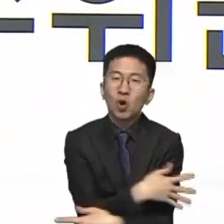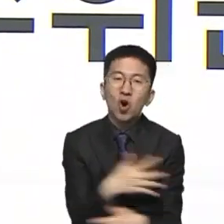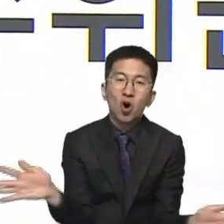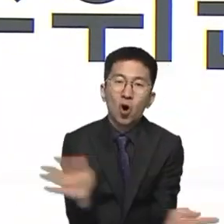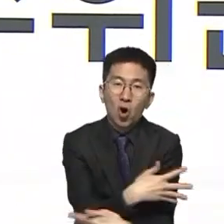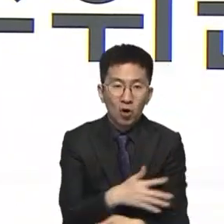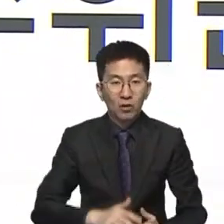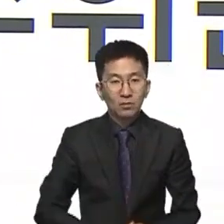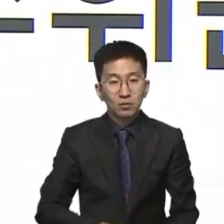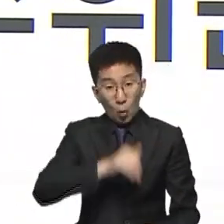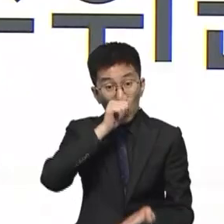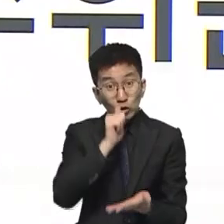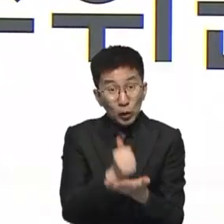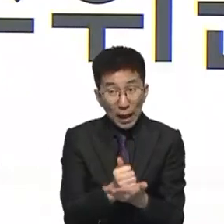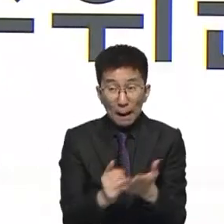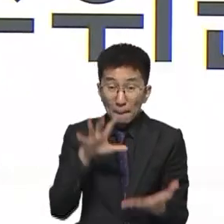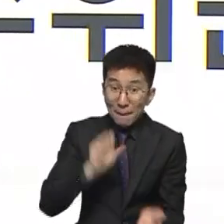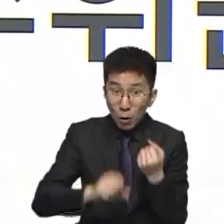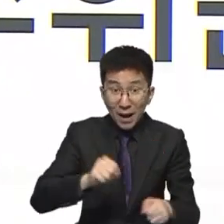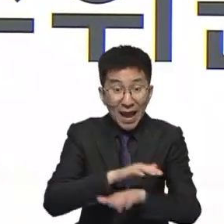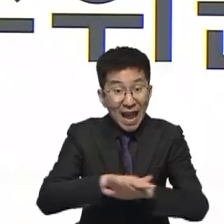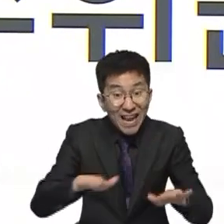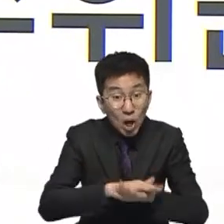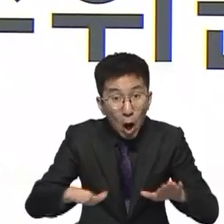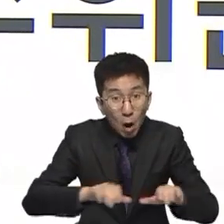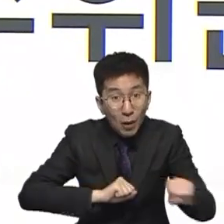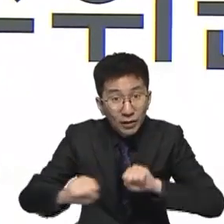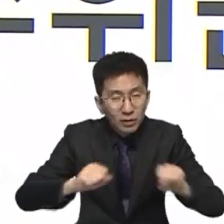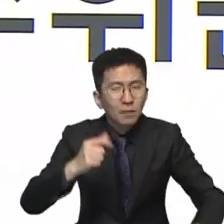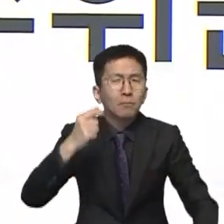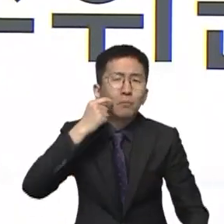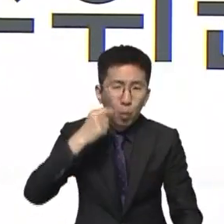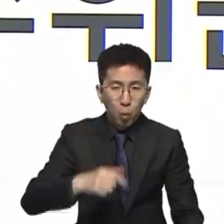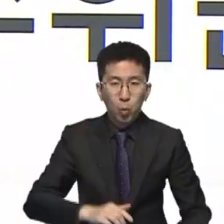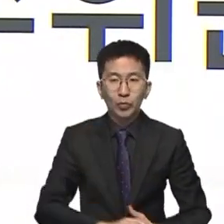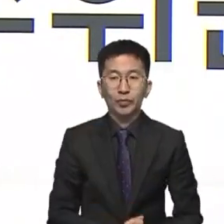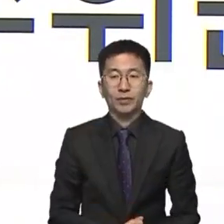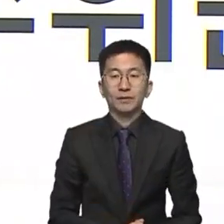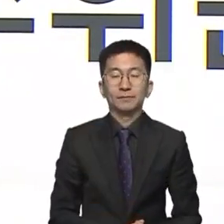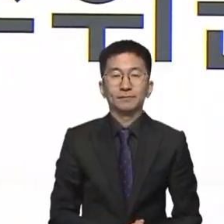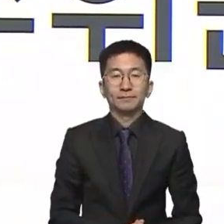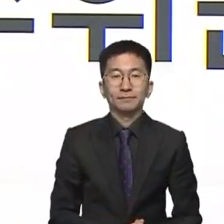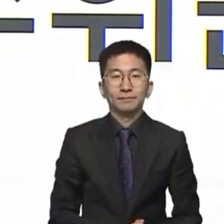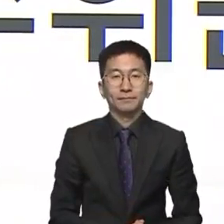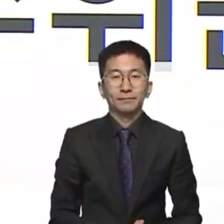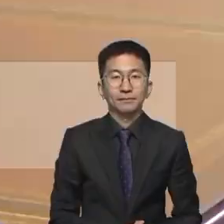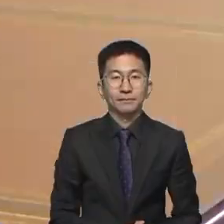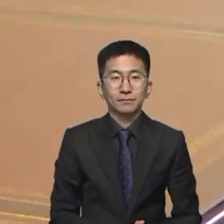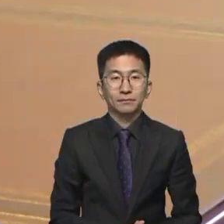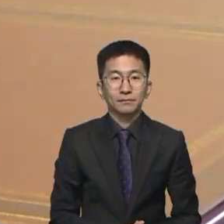범죄에 신속하고 적정한 대응을 할 수 없다는 점 등을 지적하면서